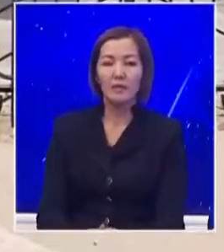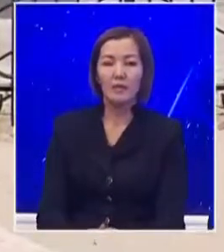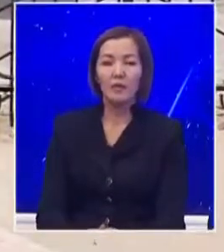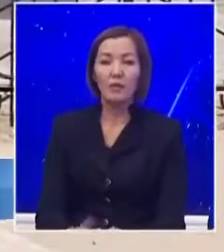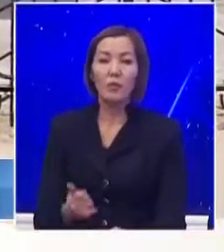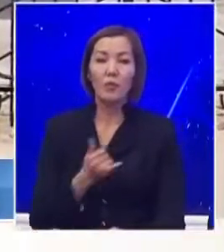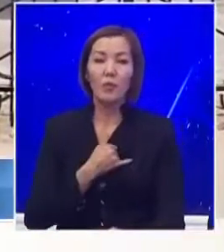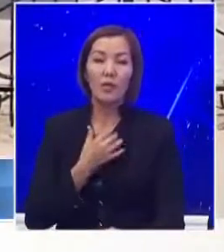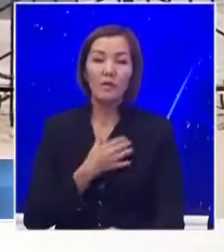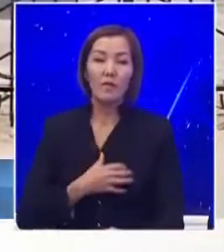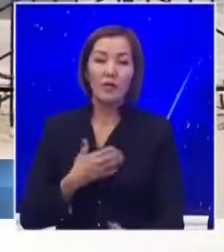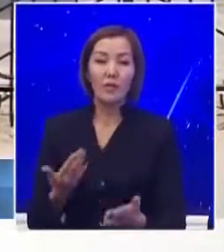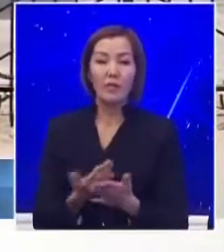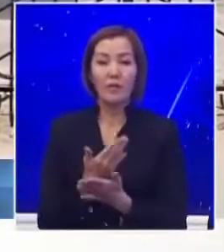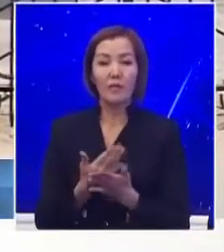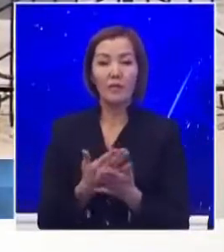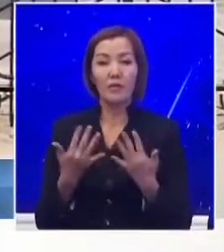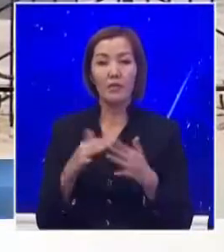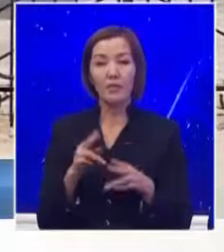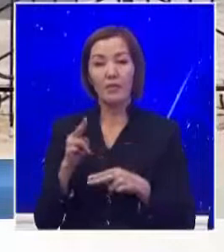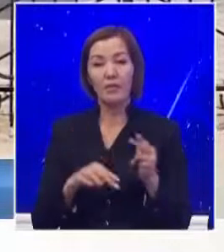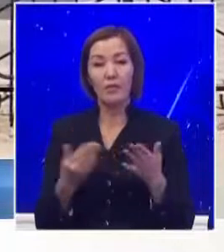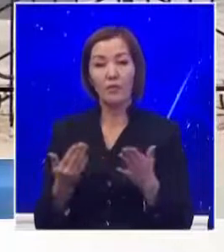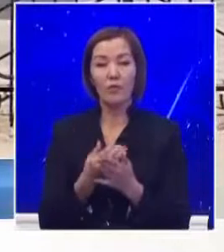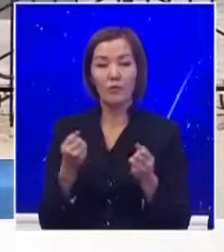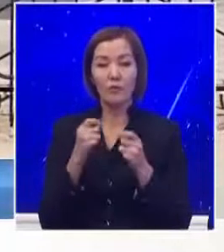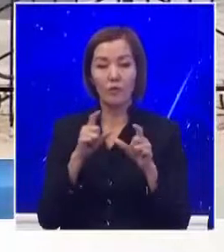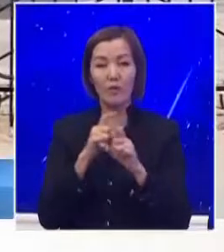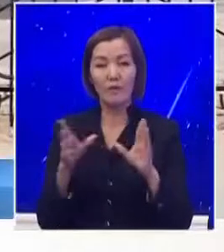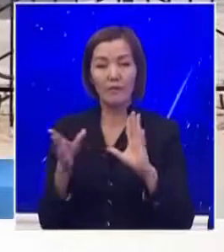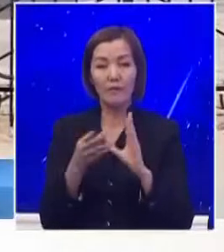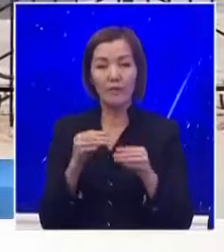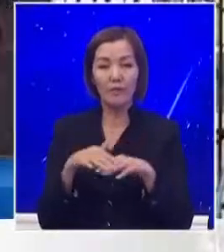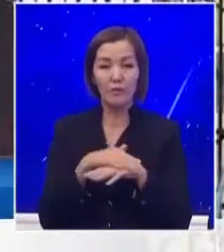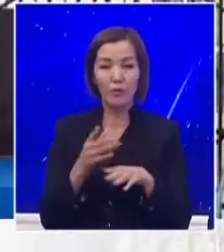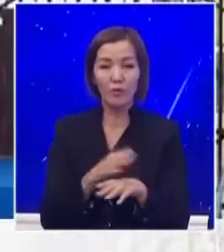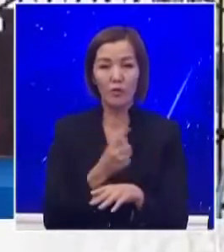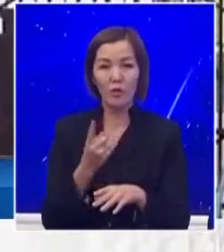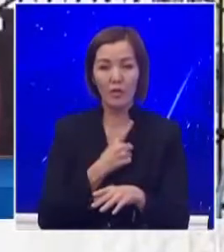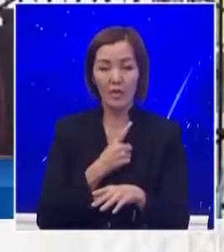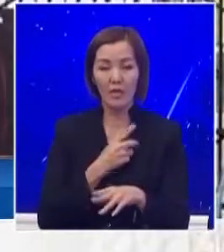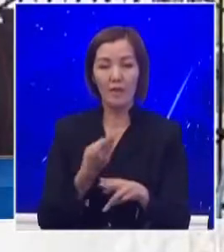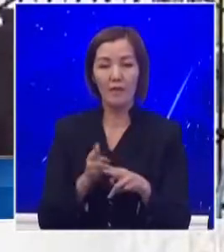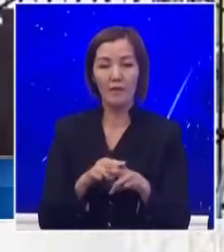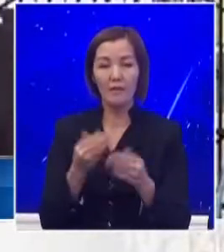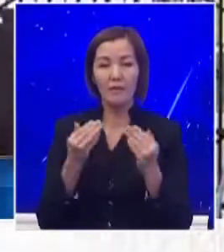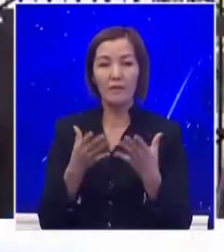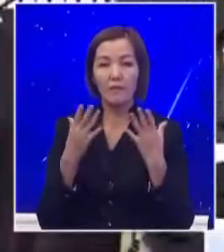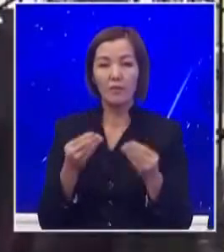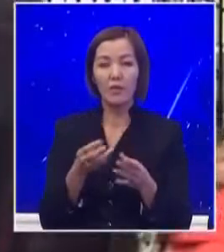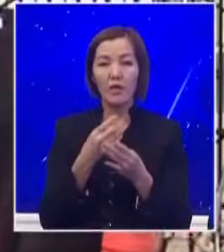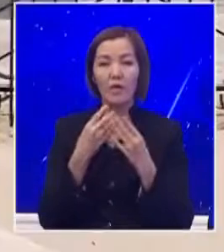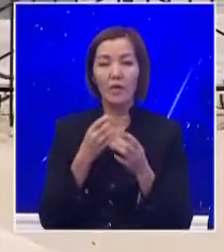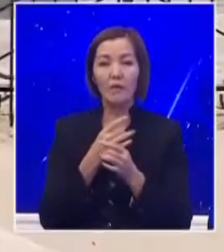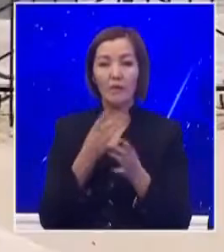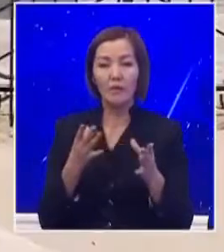У нас важное событие. В нашем селе построен новый спортивный комплекс. Все жители села долгое время ждали этого. И сегодня, ко Дню Республики, мы